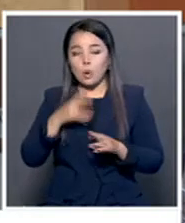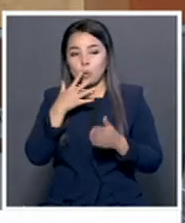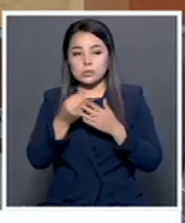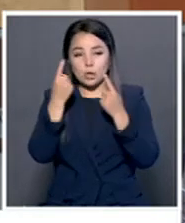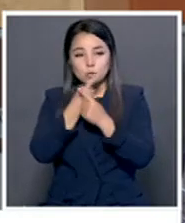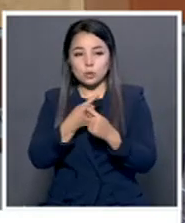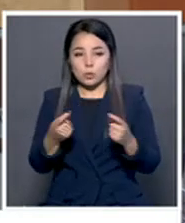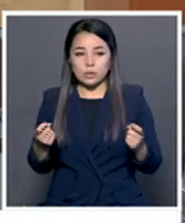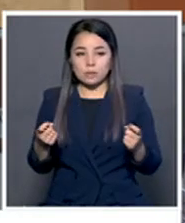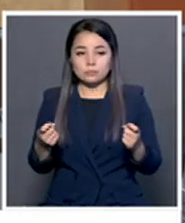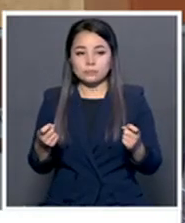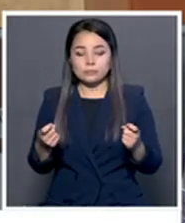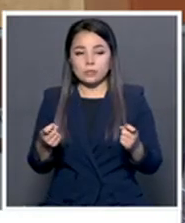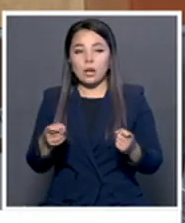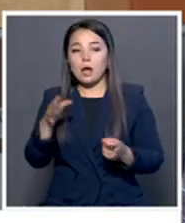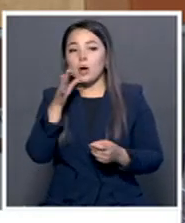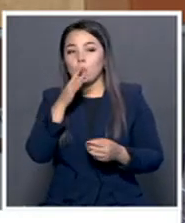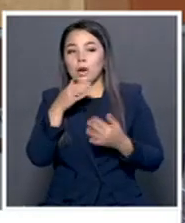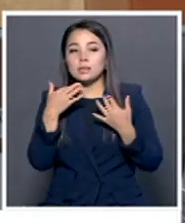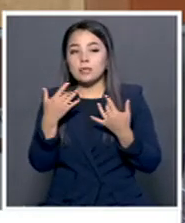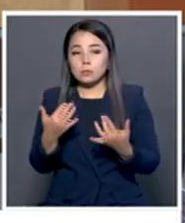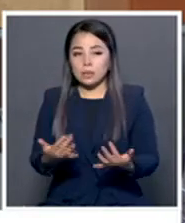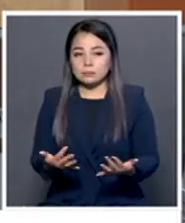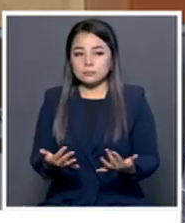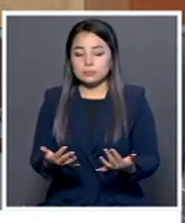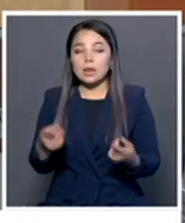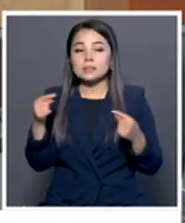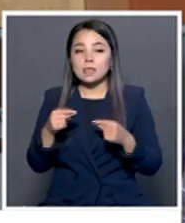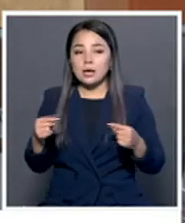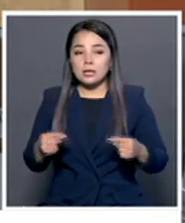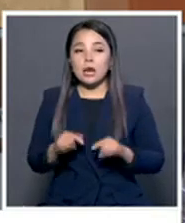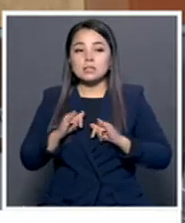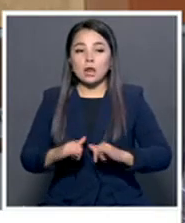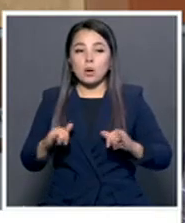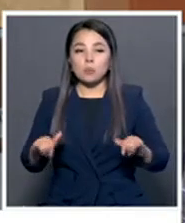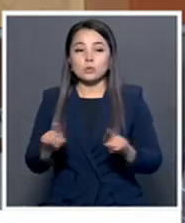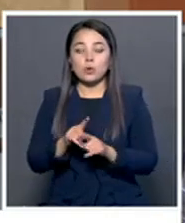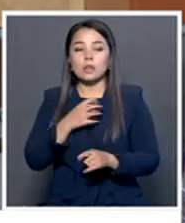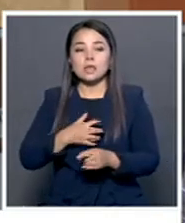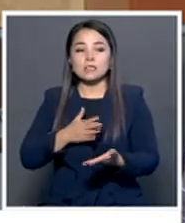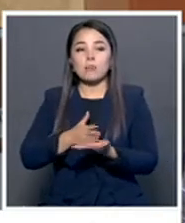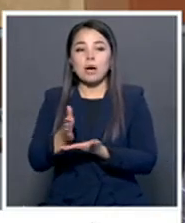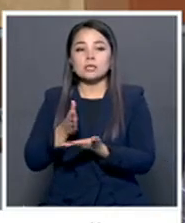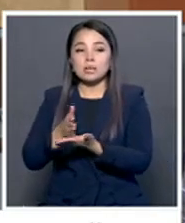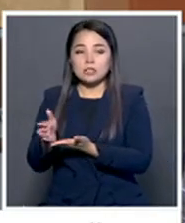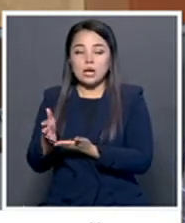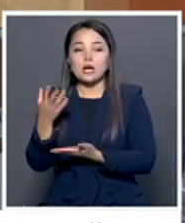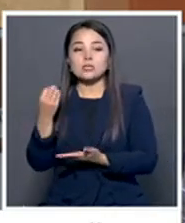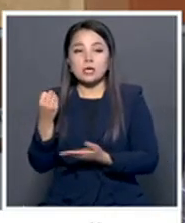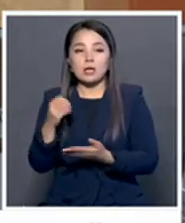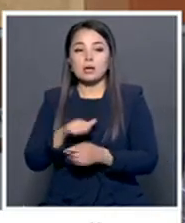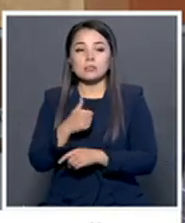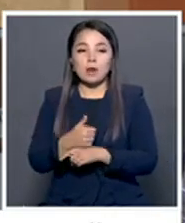жолдауында уақыт талабына сай даму бойынша негізгі бағыттарды және